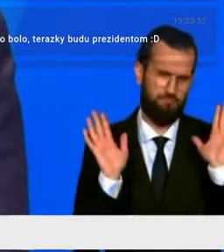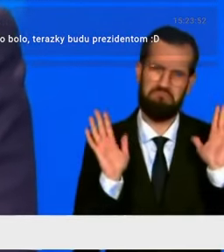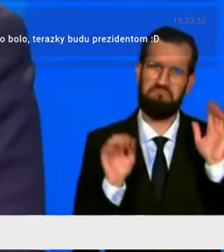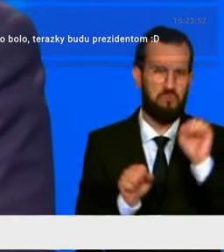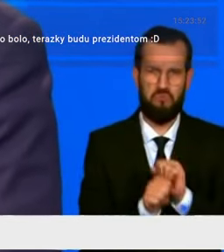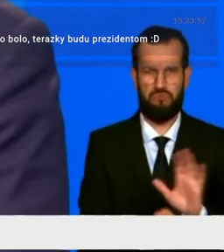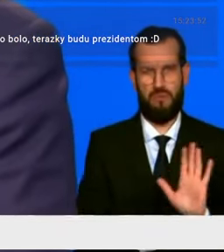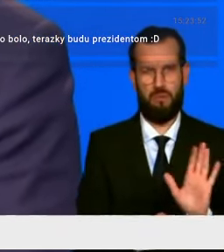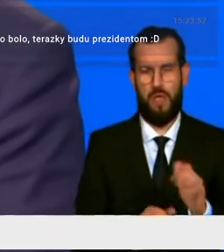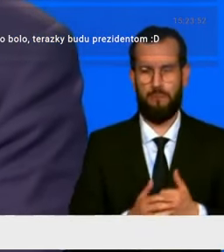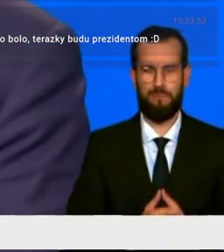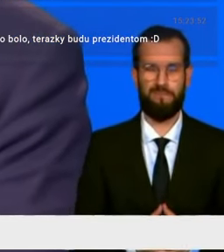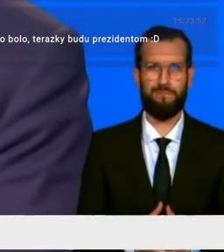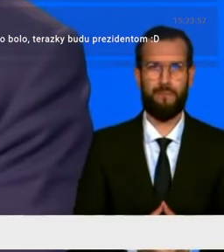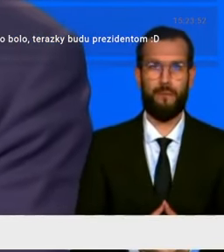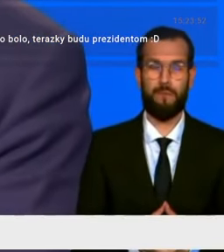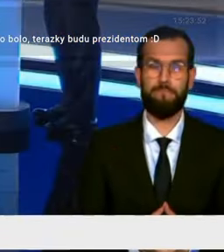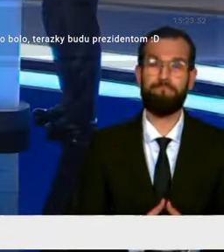ľudsky a veľmi